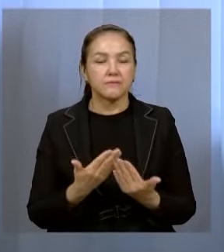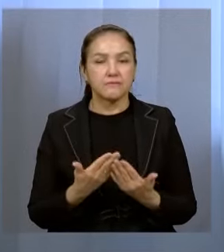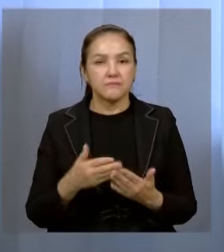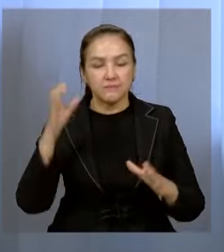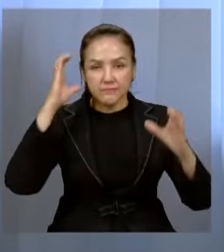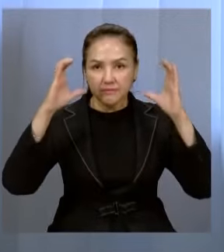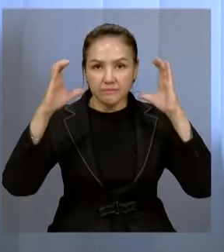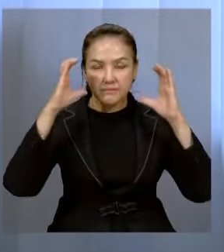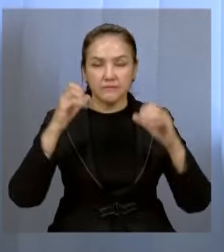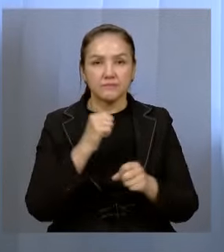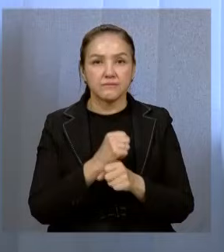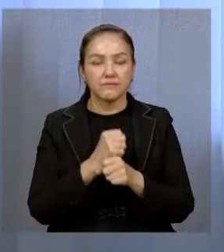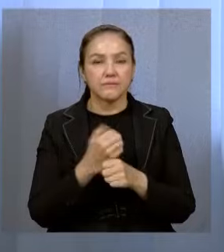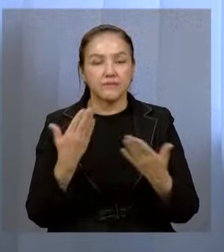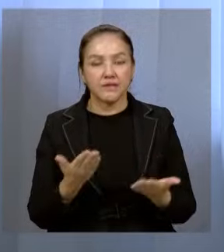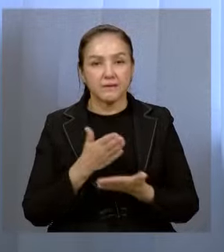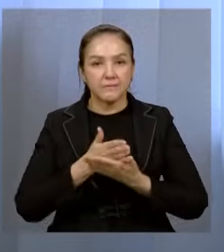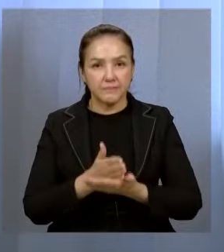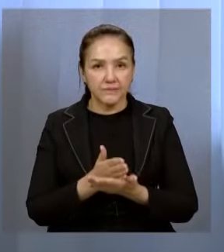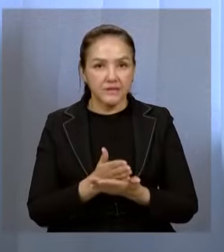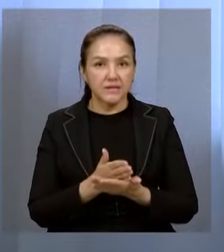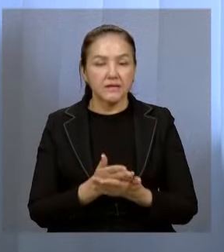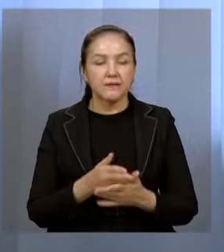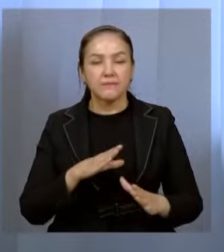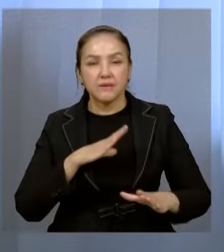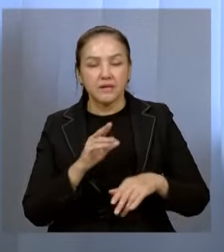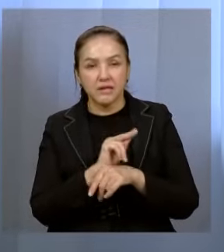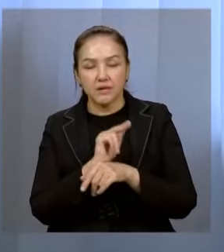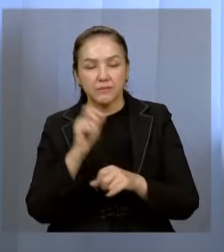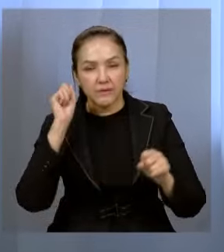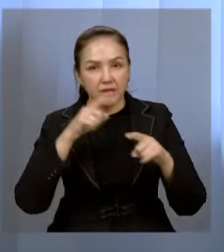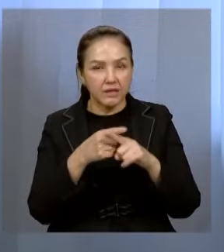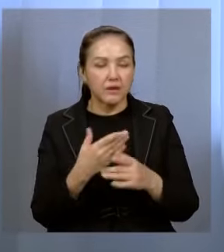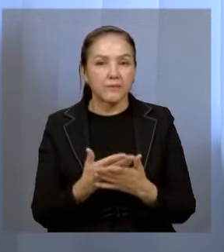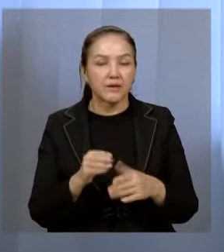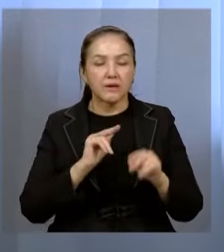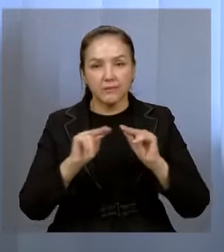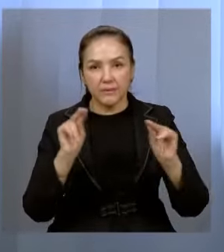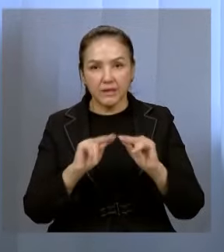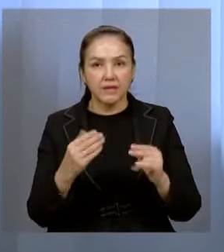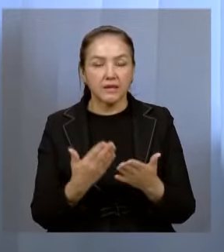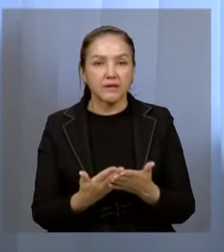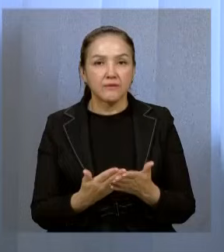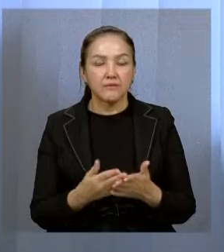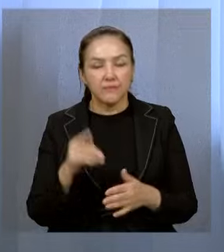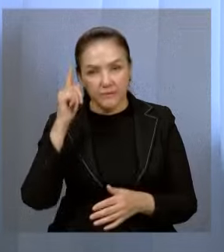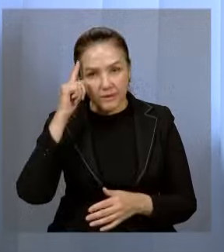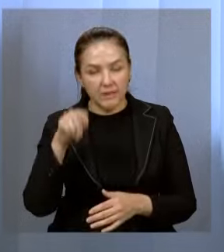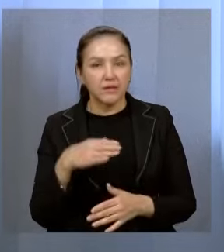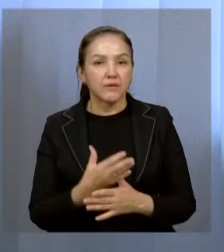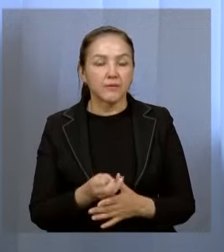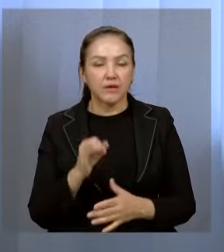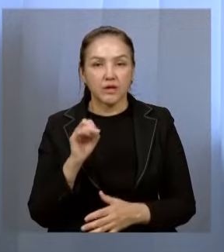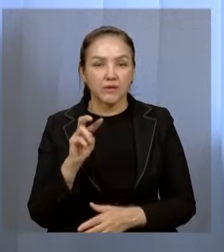университет в этом направлении именно подготовка и it специалистов и преподавателей именно владеющих методами